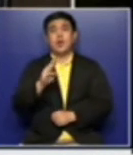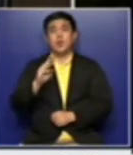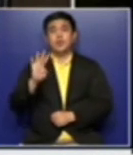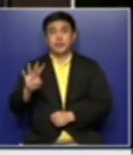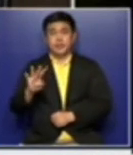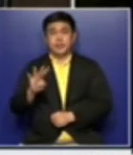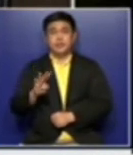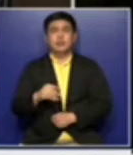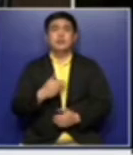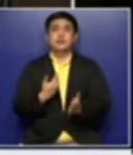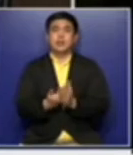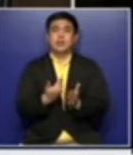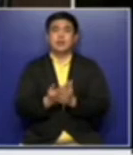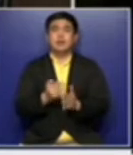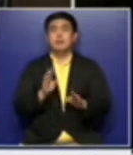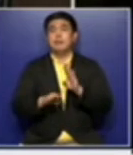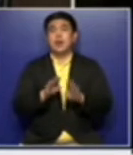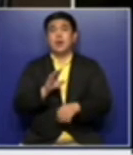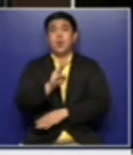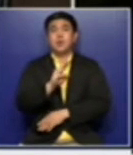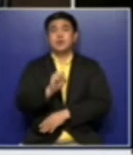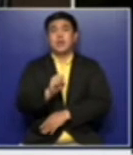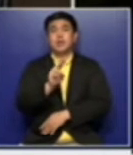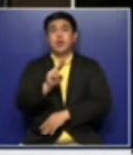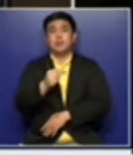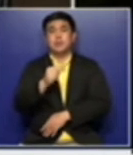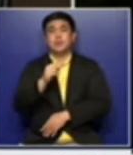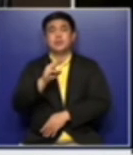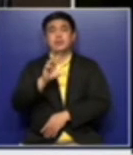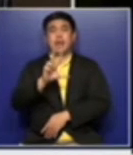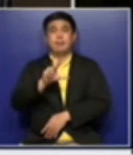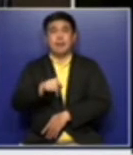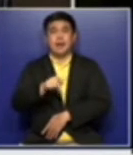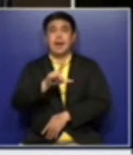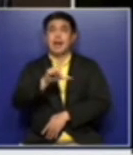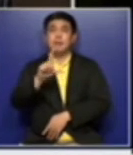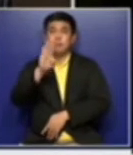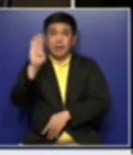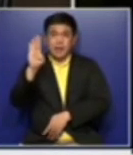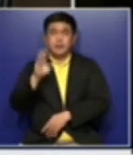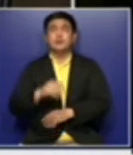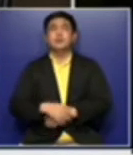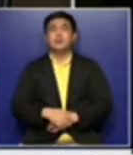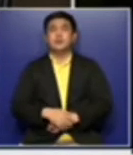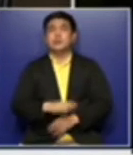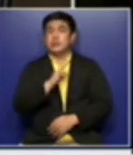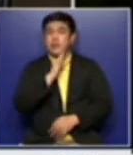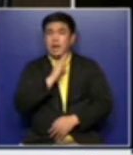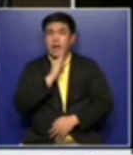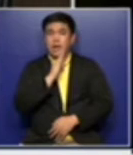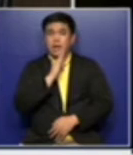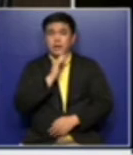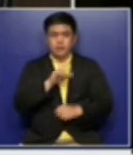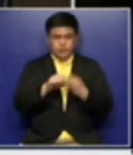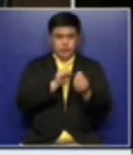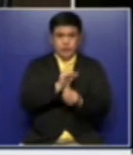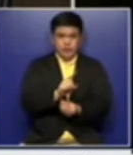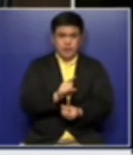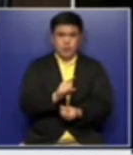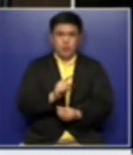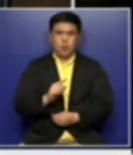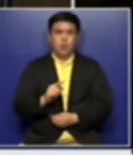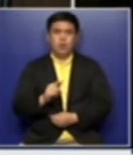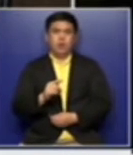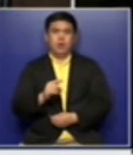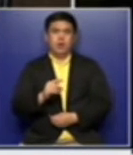2564จำนวน 623,000 ล้านบาท ถ้าหากเป็นช่วงที่เศรษฐกิจกำลังห